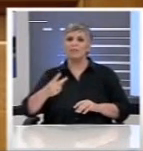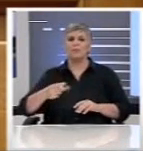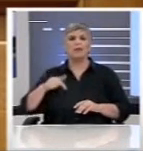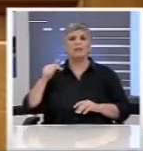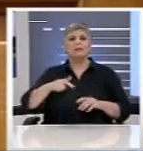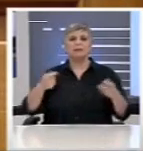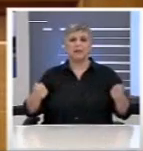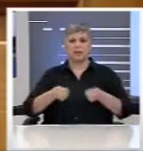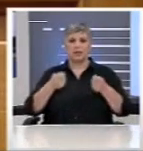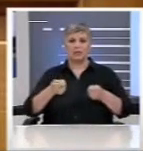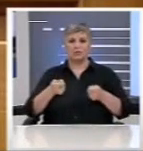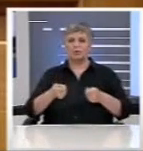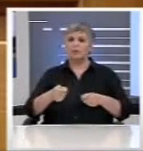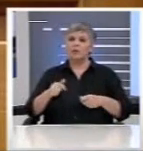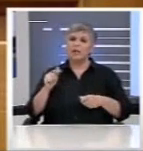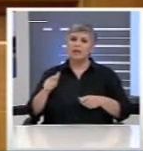σας ανάγνωση.